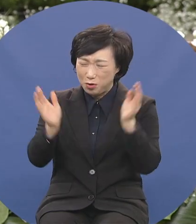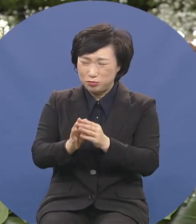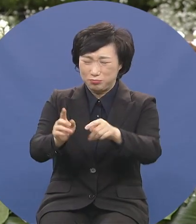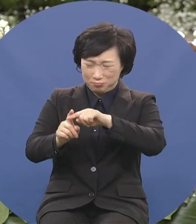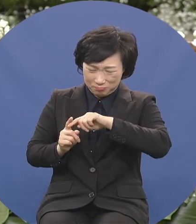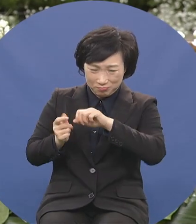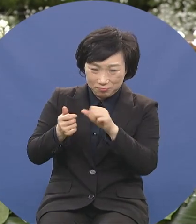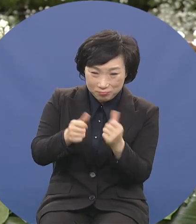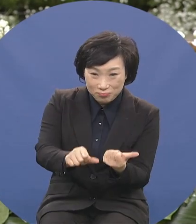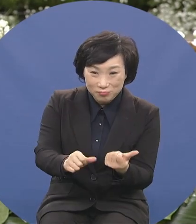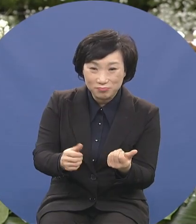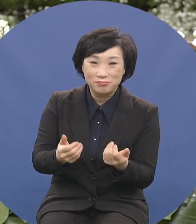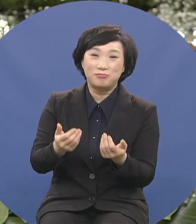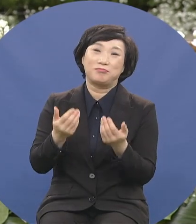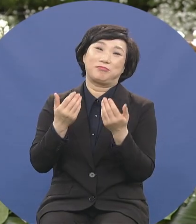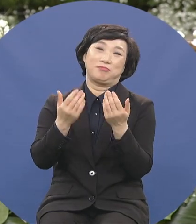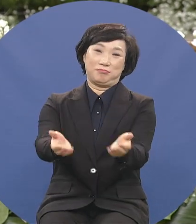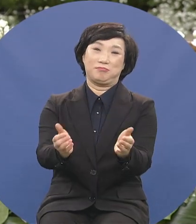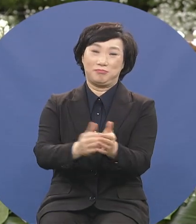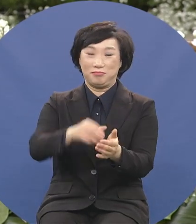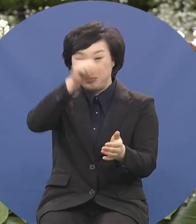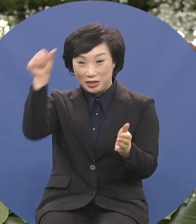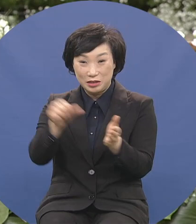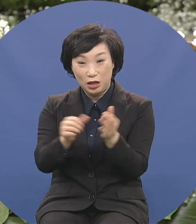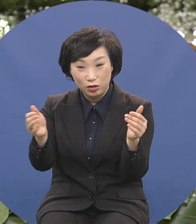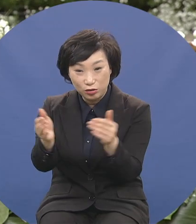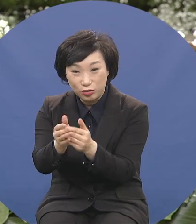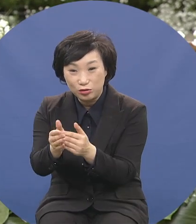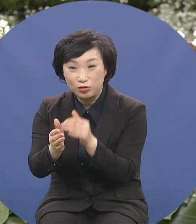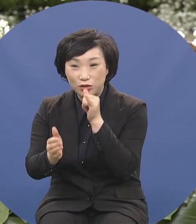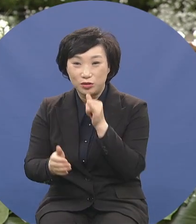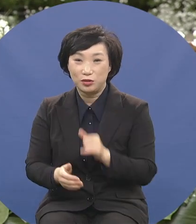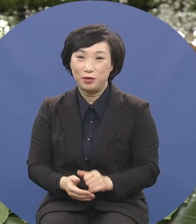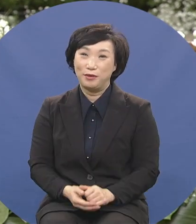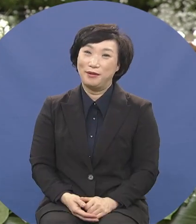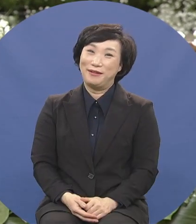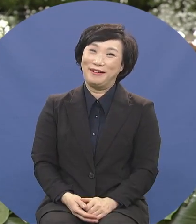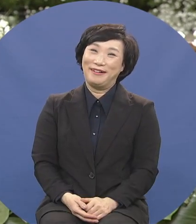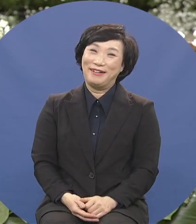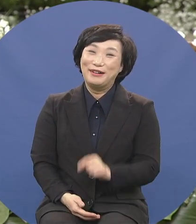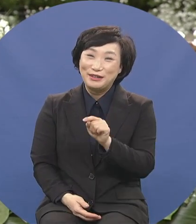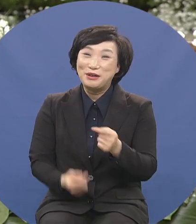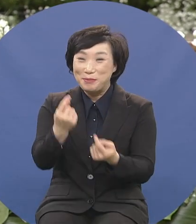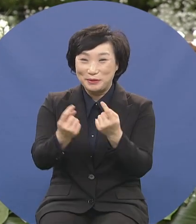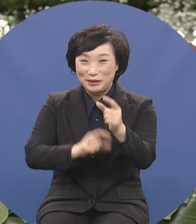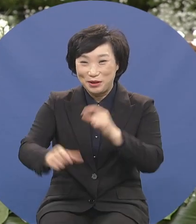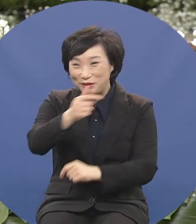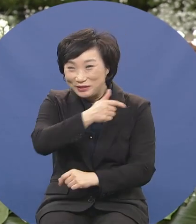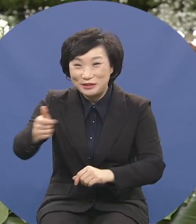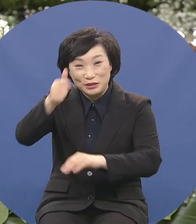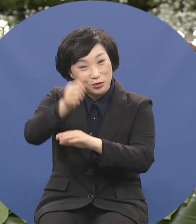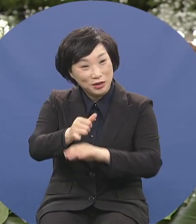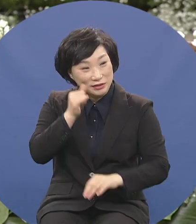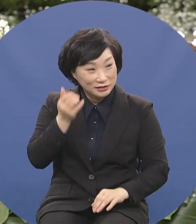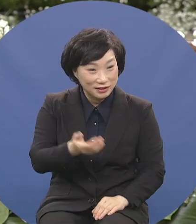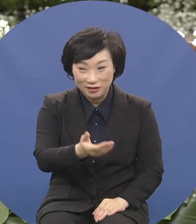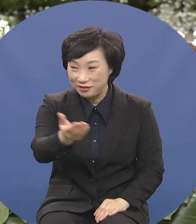딱 내던지고 일생을 마감지었으니 이보다 더 큰 작품이 어디